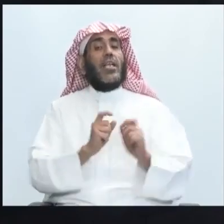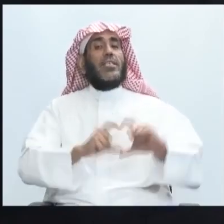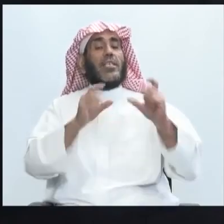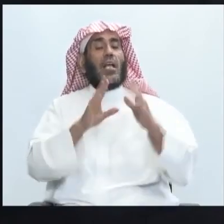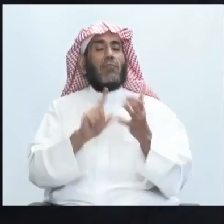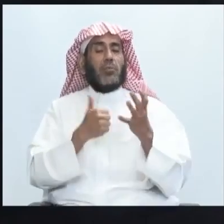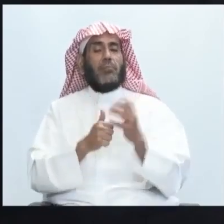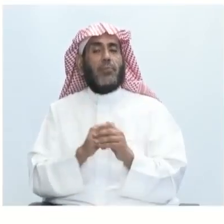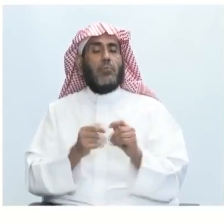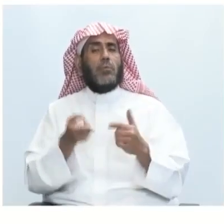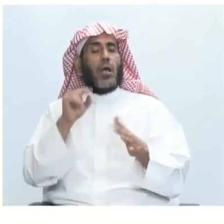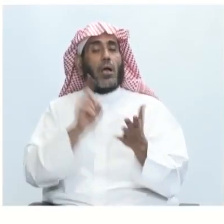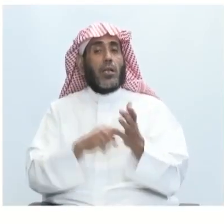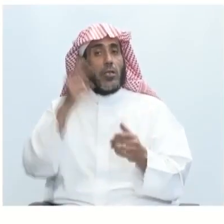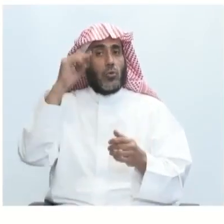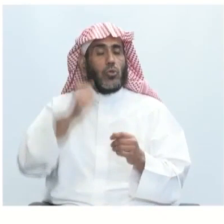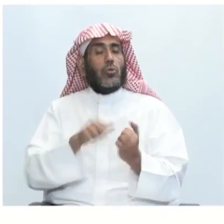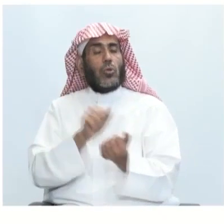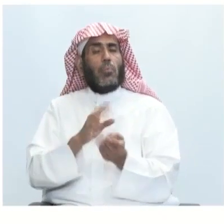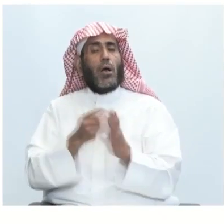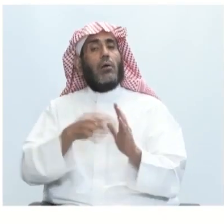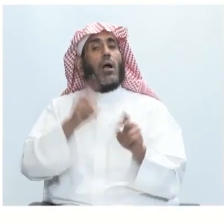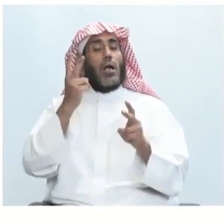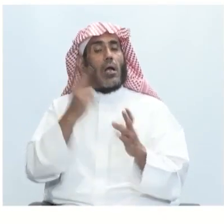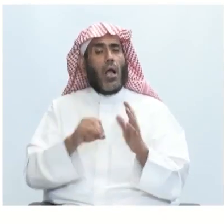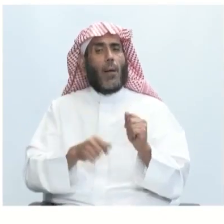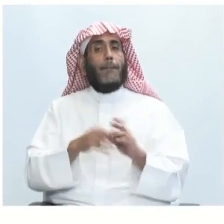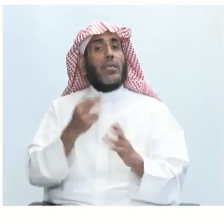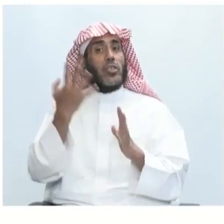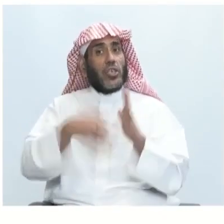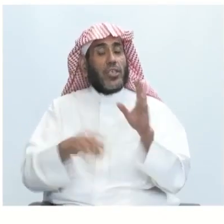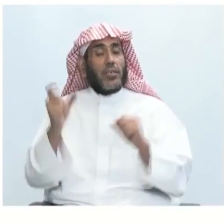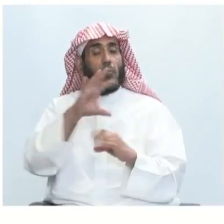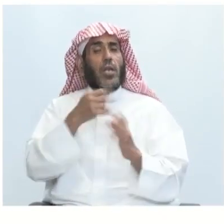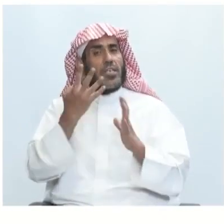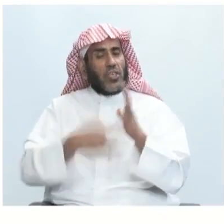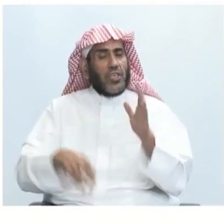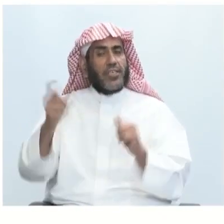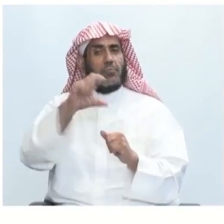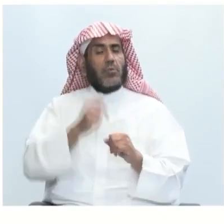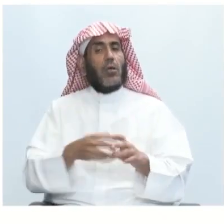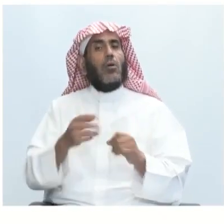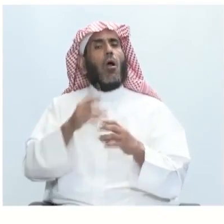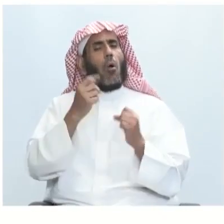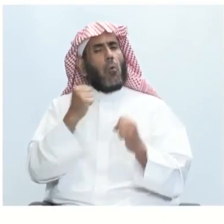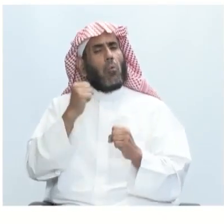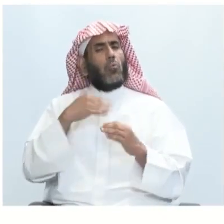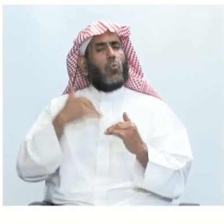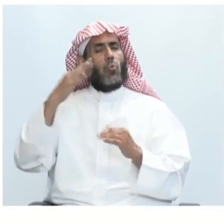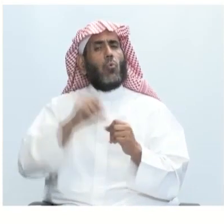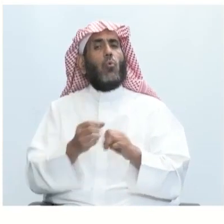وهنا بما ان السعوديه تطبق احكام الشريعه الاسلاميه وبما ان الشريعه الاسلاميه تكفل حقوق